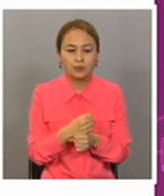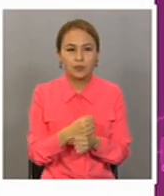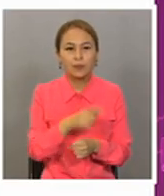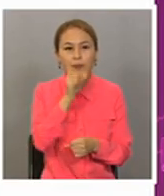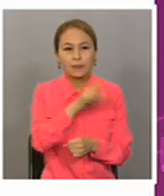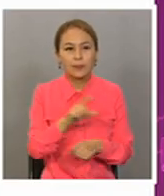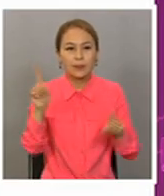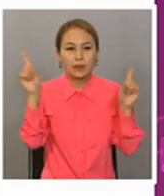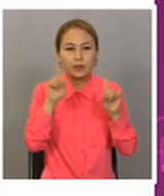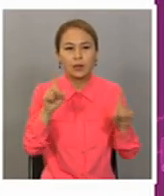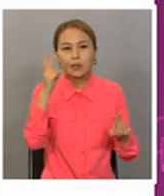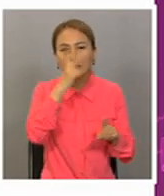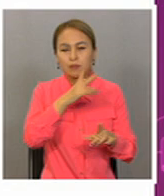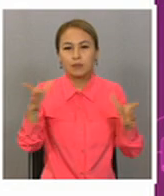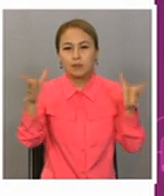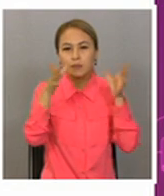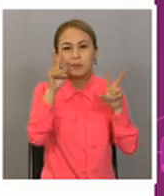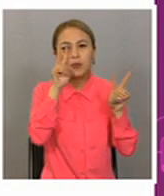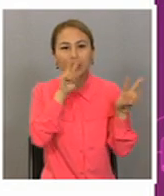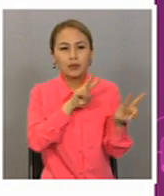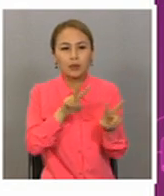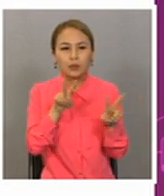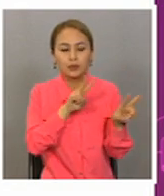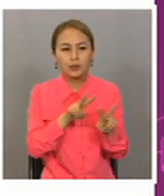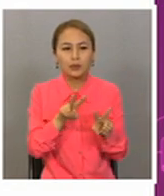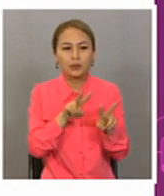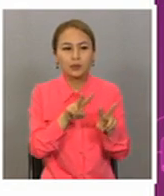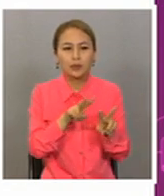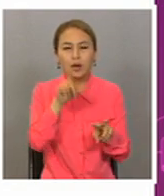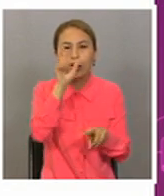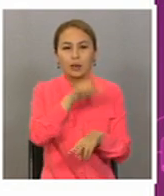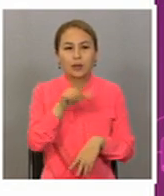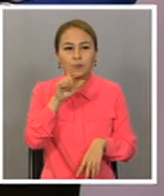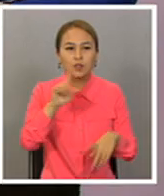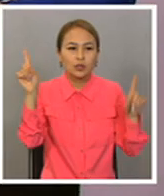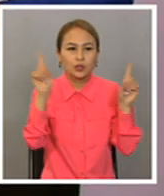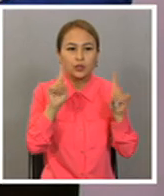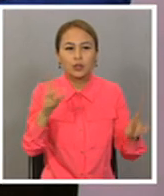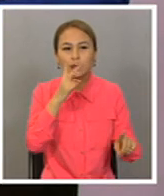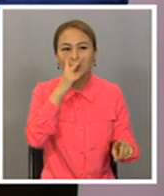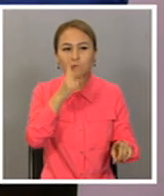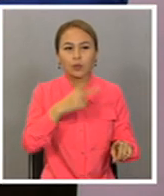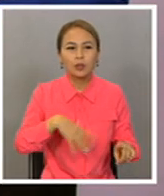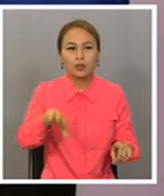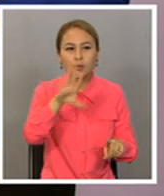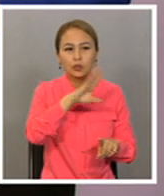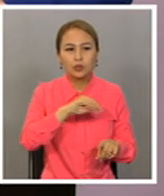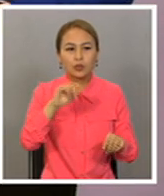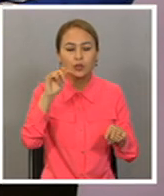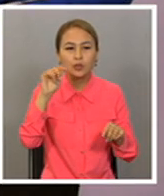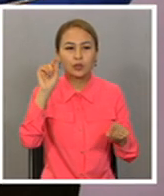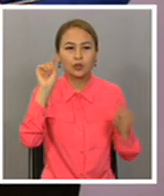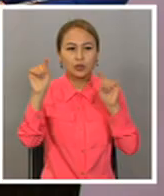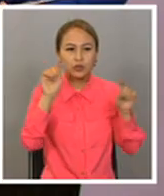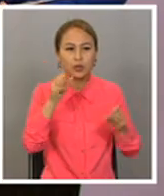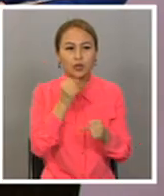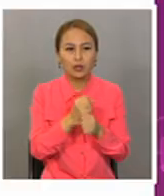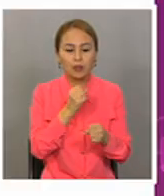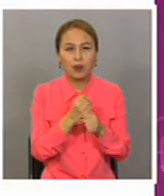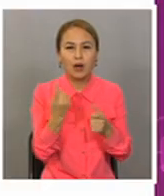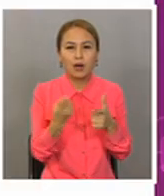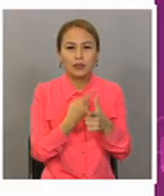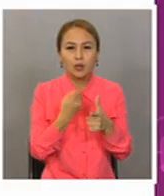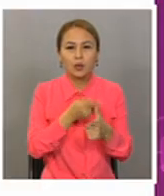Адамдар аспанды бақылап отыр. Адамдар жұлдыздарды көріп, олардан шоқ жұлдыздарды құрап, атау